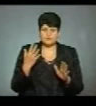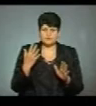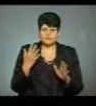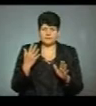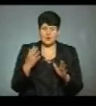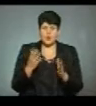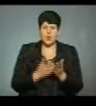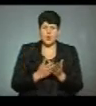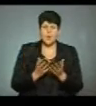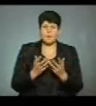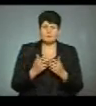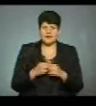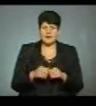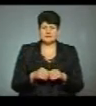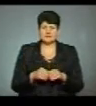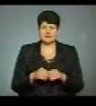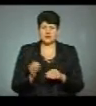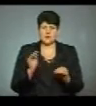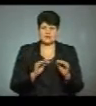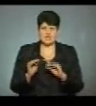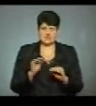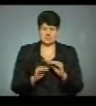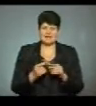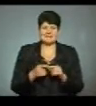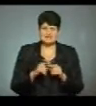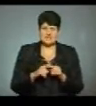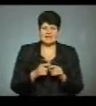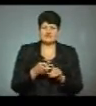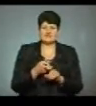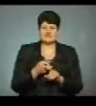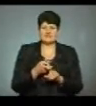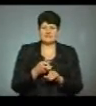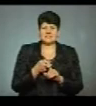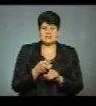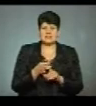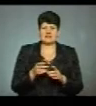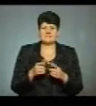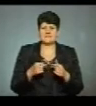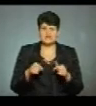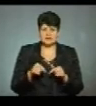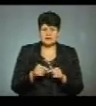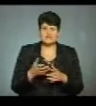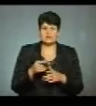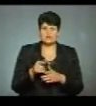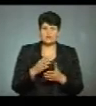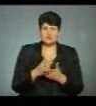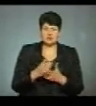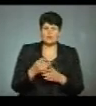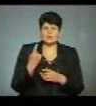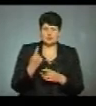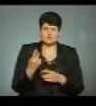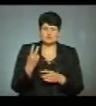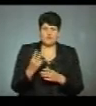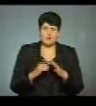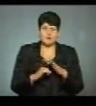першочергового обладнання і першочергового оснащення. Це інфекційне відділення Тернопільської лікарні швидкої допомоги. Воно є однією з 2 госпітальних